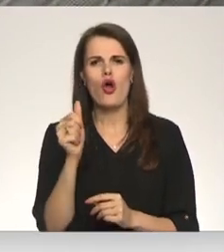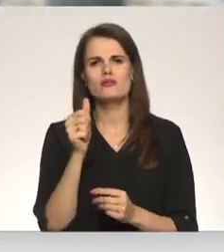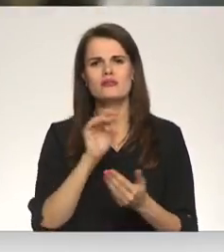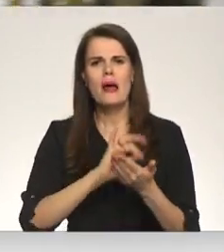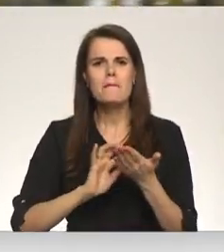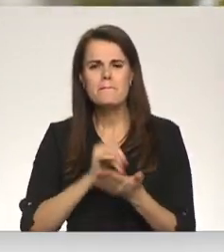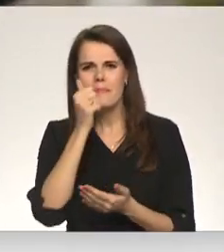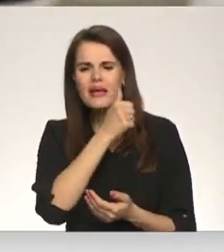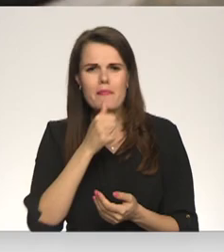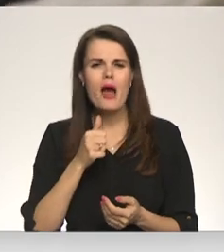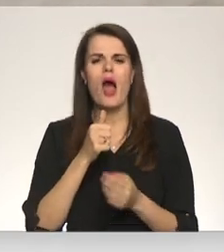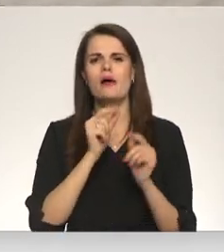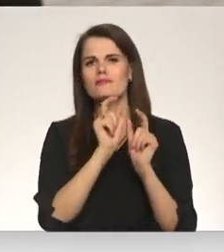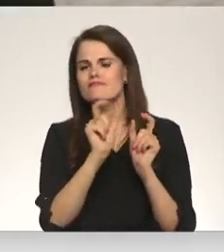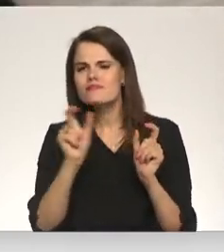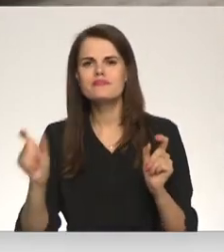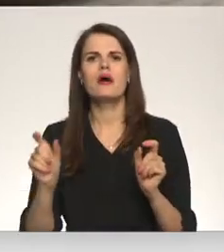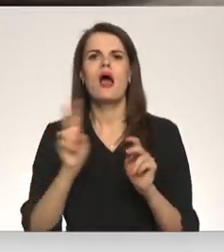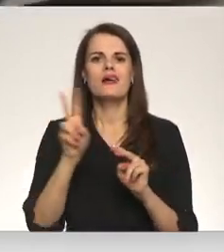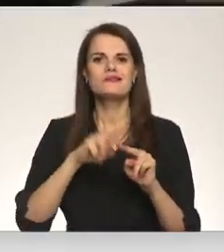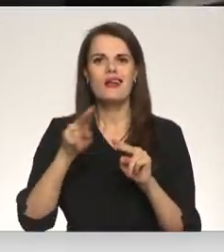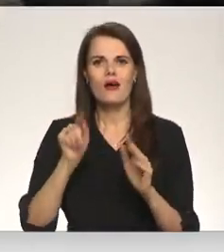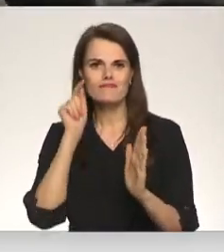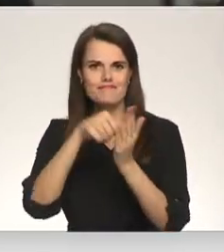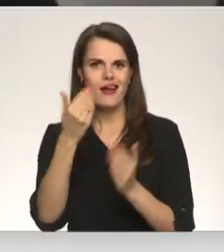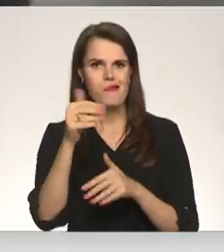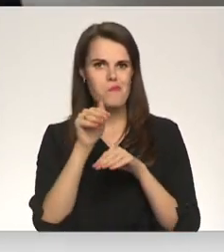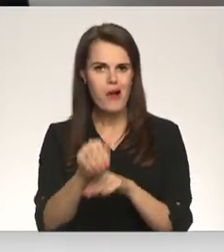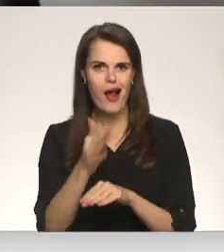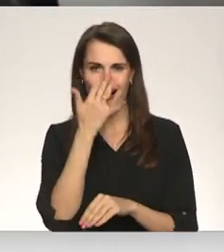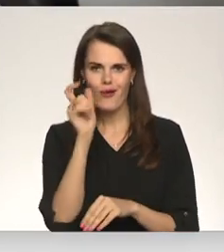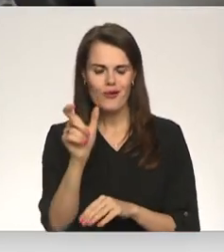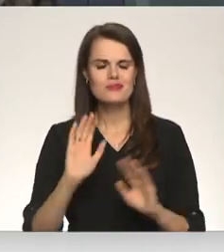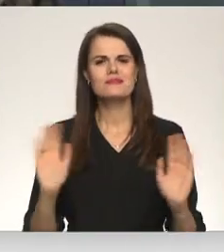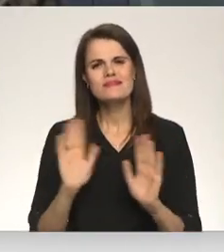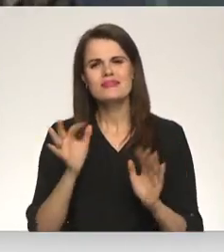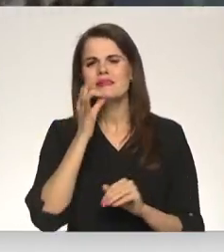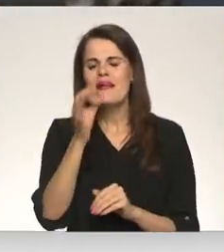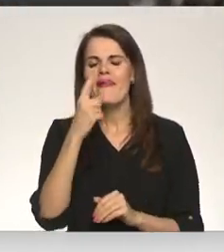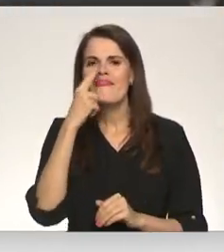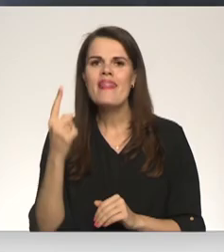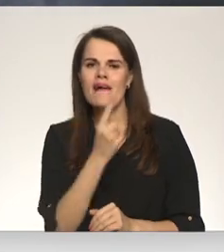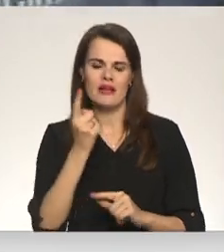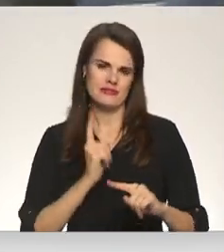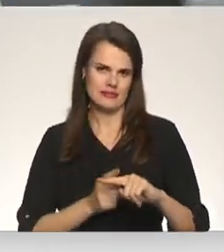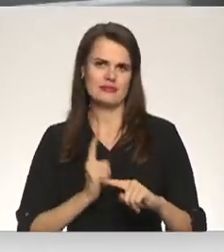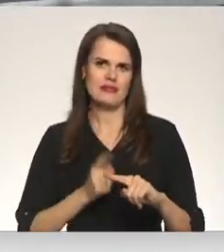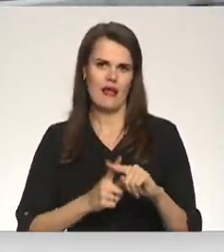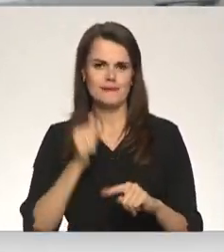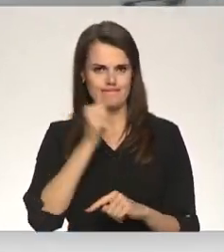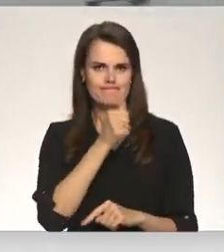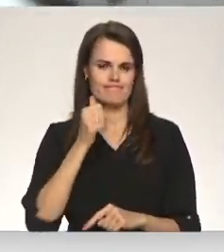citus ciparu un burtu virknējumus, kas ļauj piekļūt jūsu bankas kontam, izpaus nedrīkst pilnīgi nevienam.